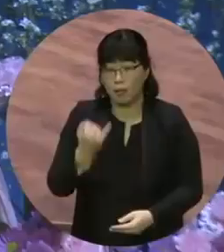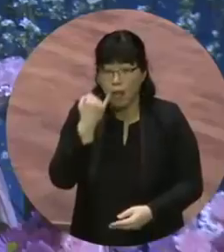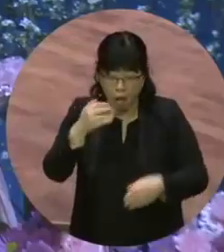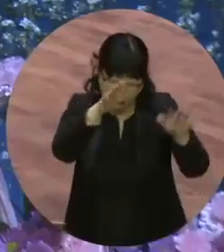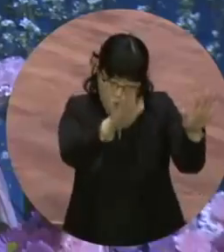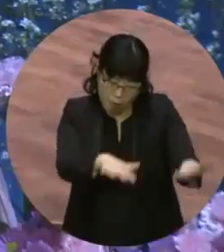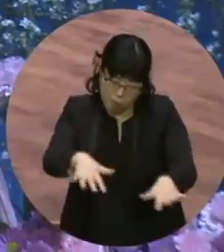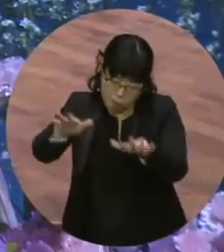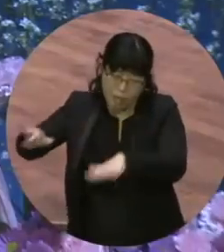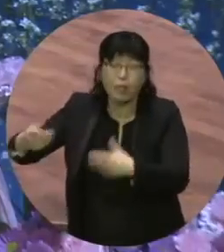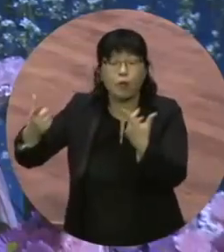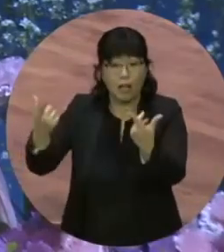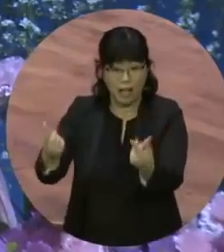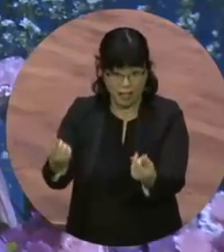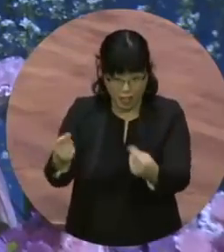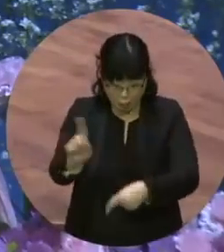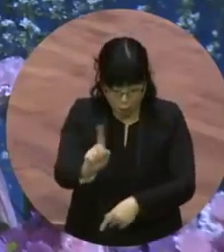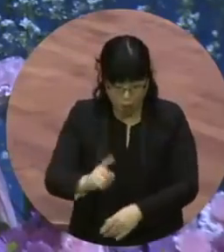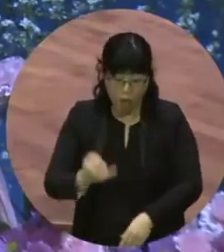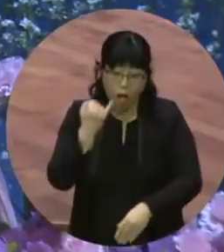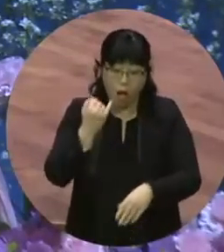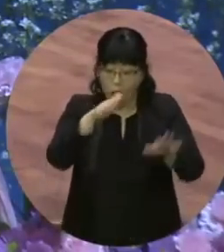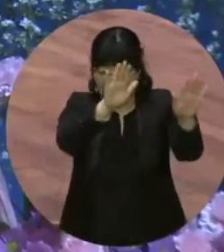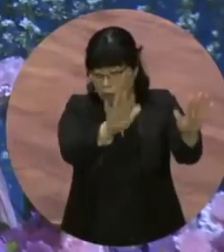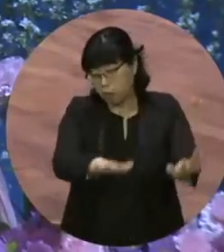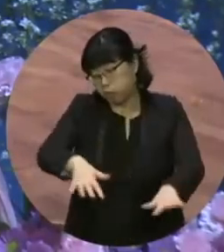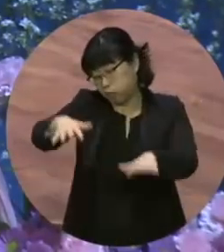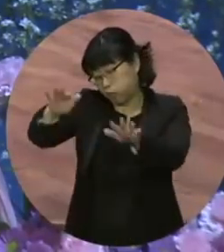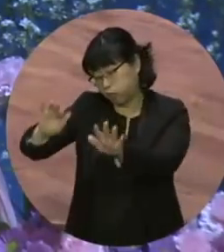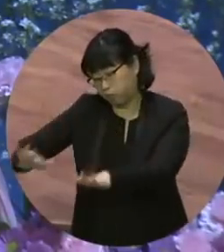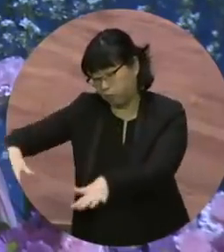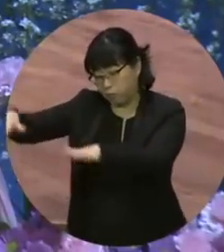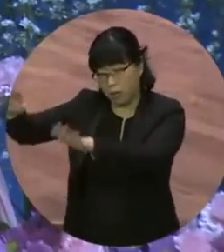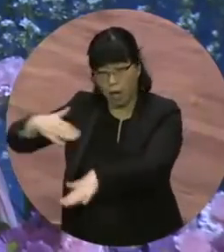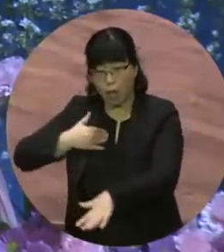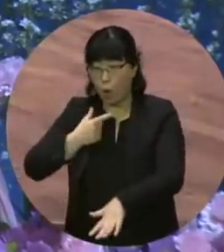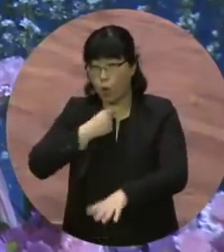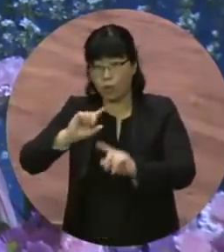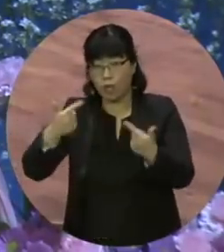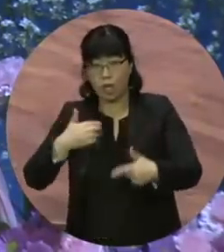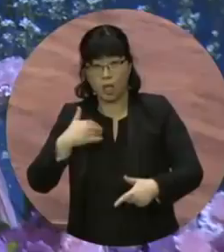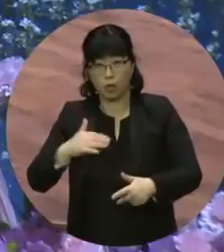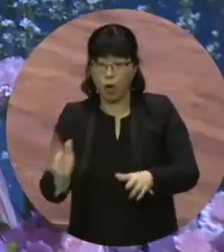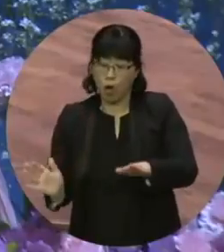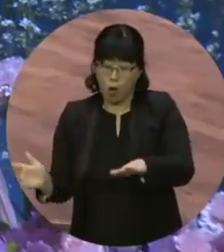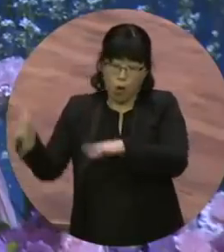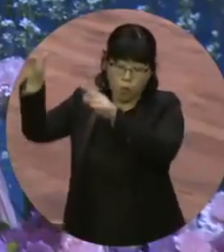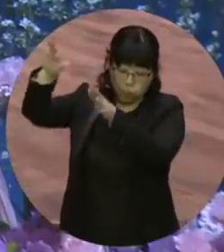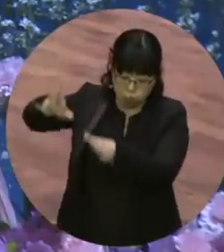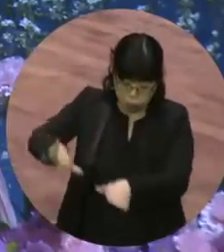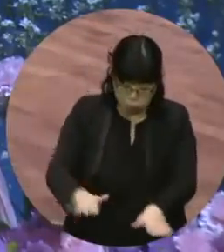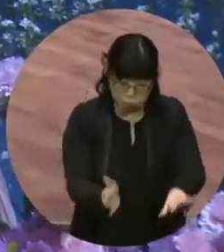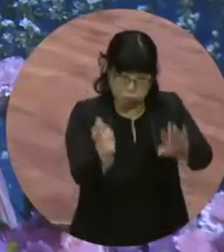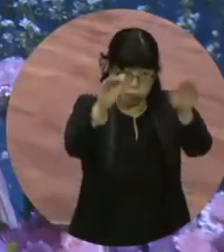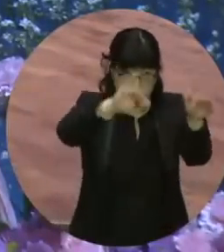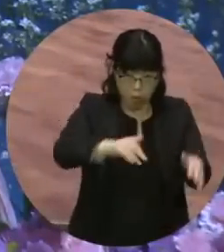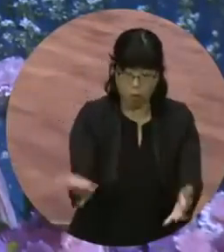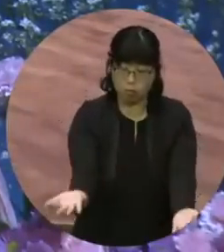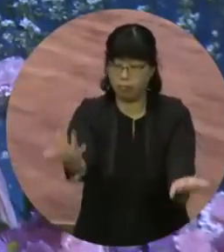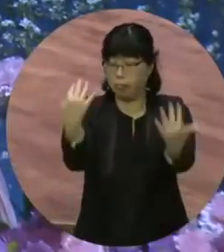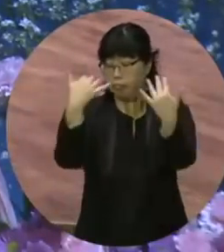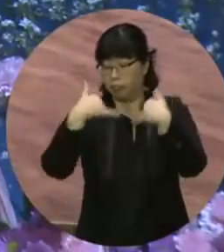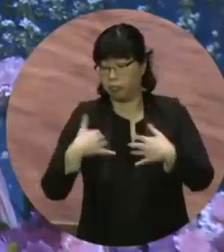은혜예요. 여러분이요 의식하지 못할 때도 여러분이 실망하거나 좌절한 순간에도 하나님의